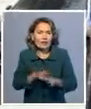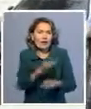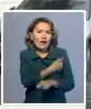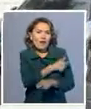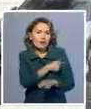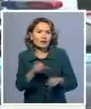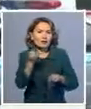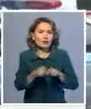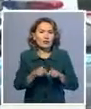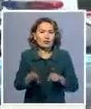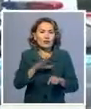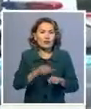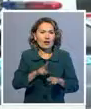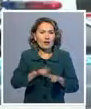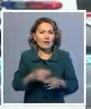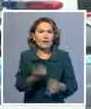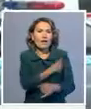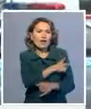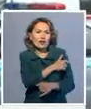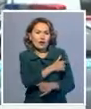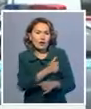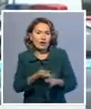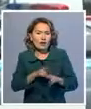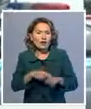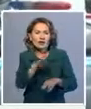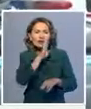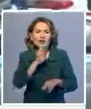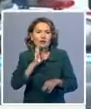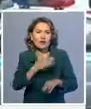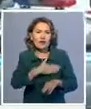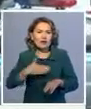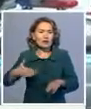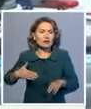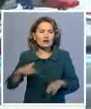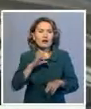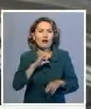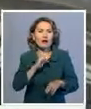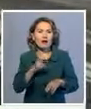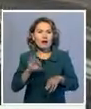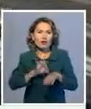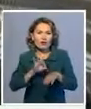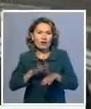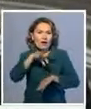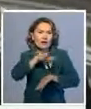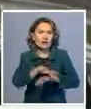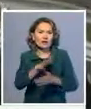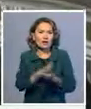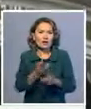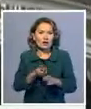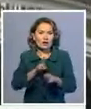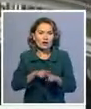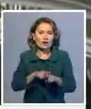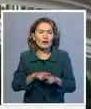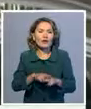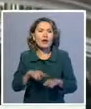жолдама беріліпті. Себебі тексеру кезінде дәрігерлер емделушінің сүт безінде рак ауруының бар екендігін анықтаған. Ал дүйсенбі күні әлгі әйелдің